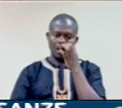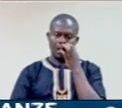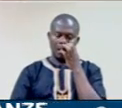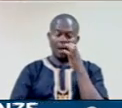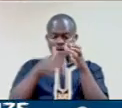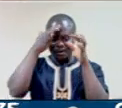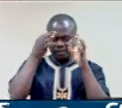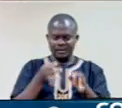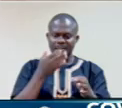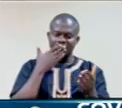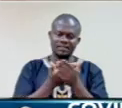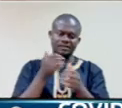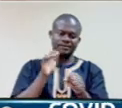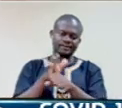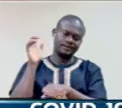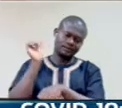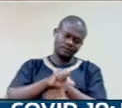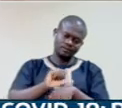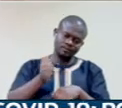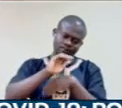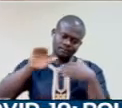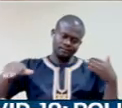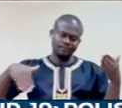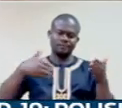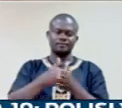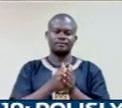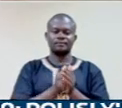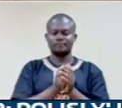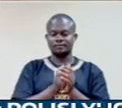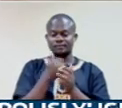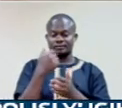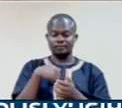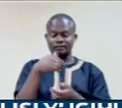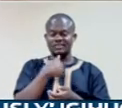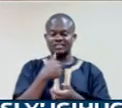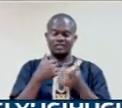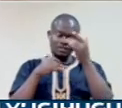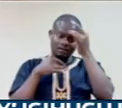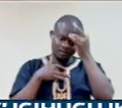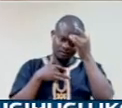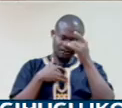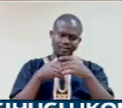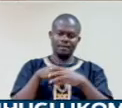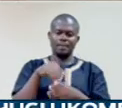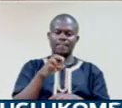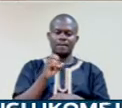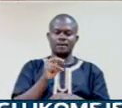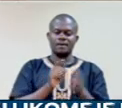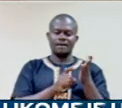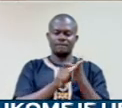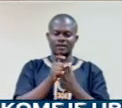Umugambi mwiza cyane uruta iyindi yose, twari twugarijwe n'icyago n'icyorezo cya